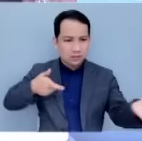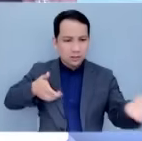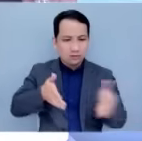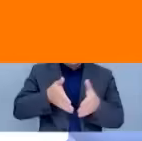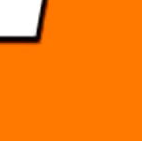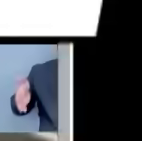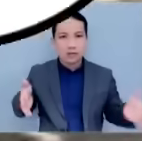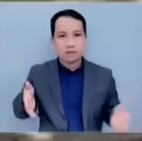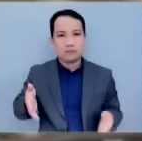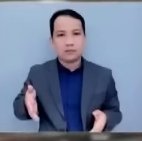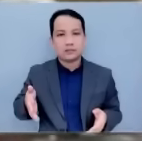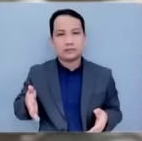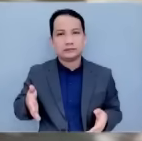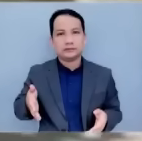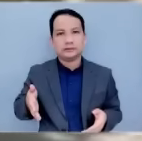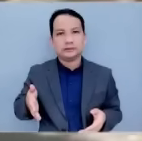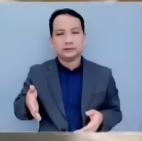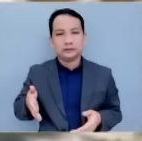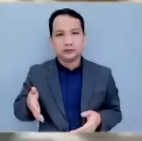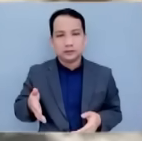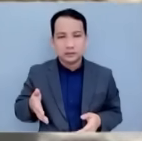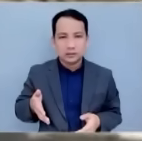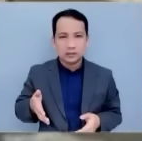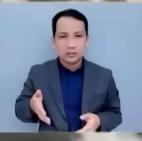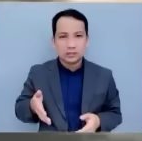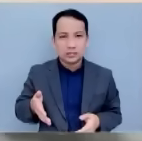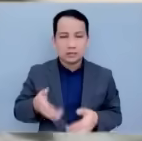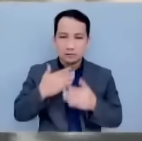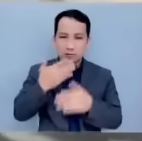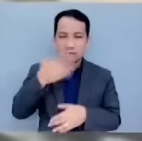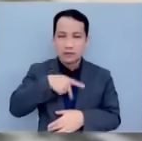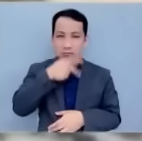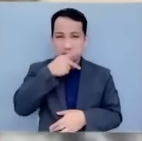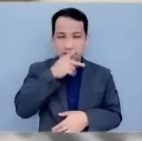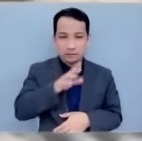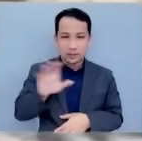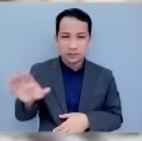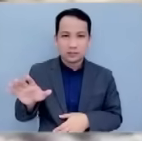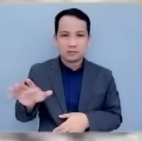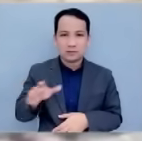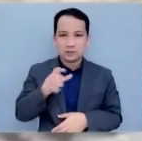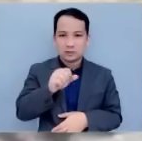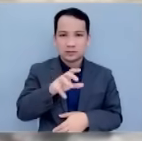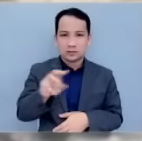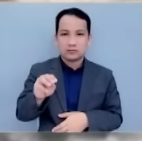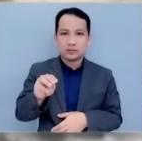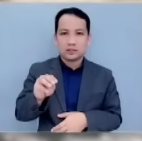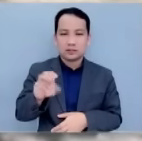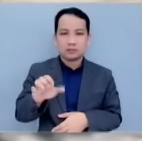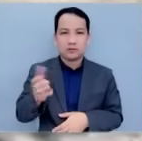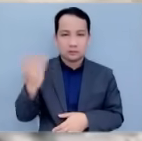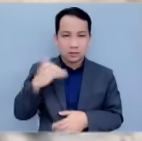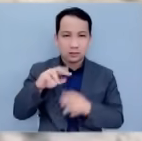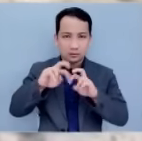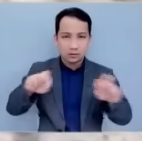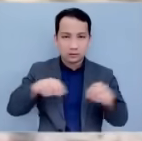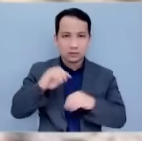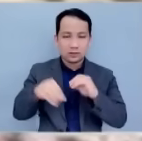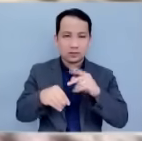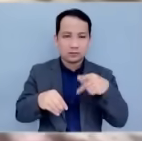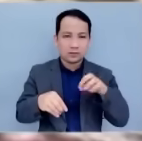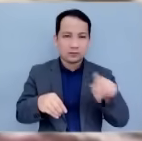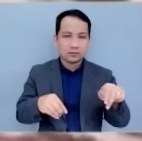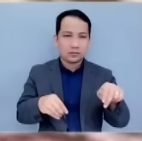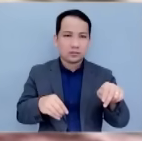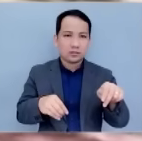baril. Sa ngayon, pawa mga private citizen lang ang pwedeng magkaroon ng semi-automatic rifle. Pero matapos amyandahan ng PNP ang Implementing